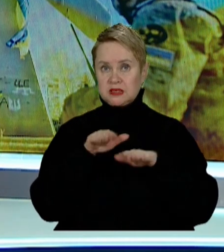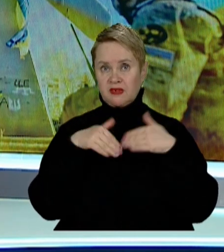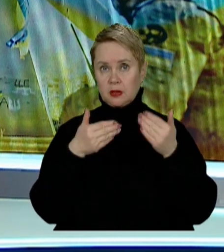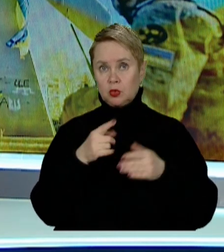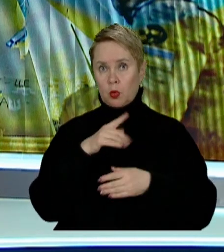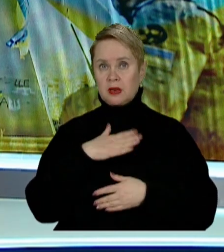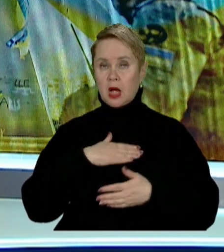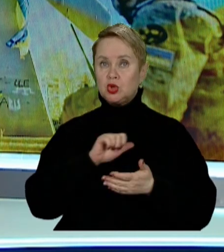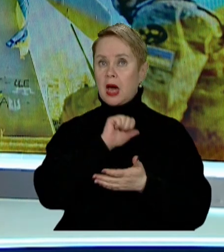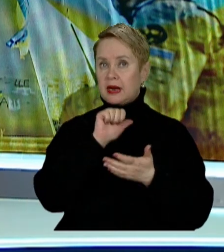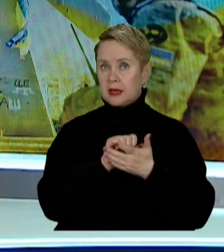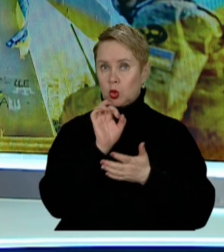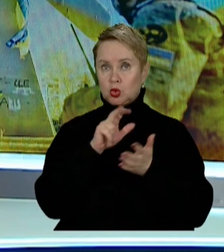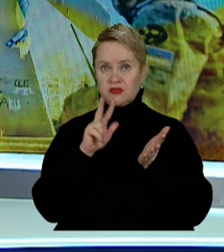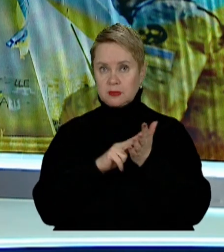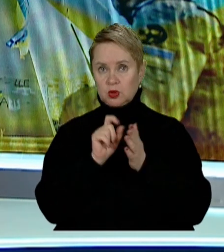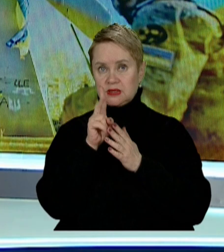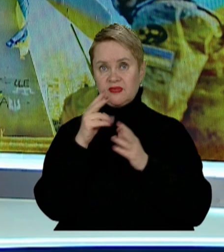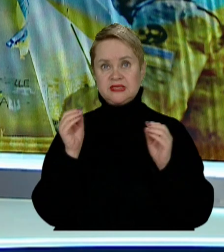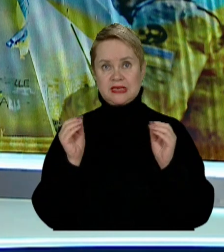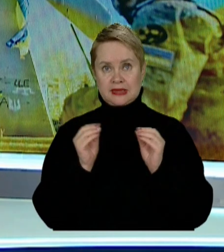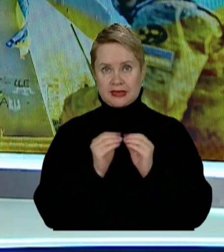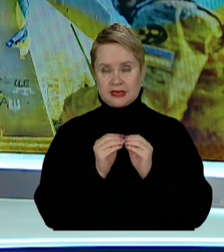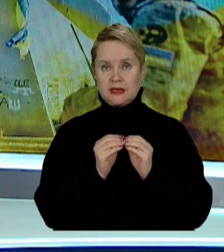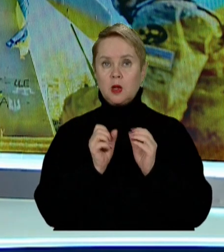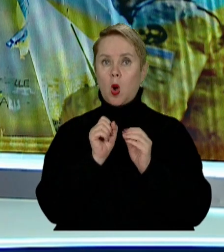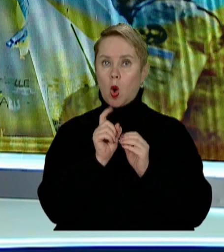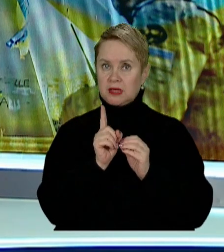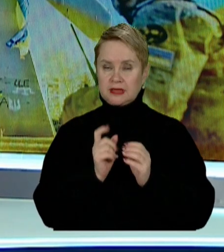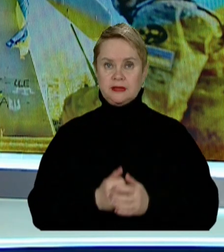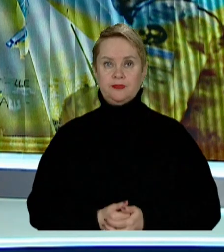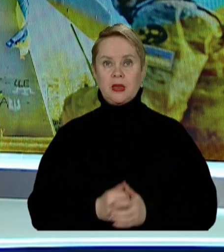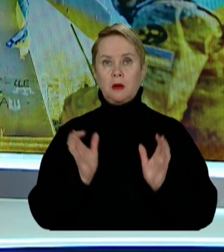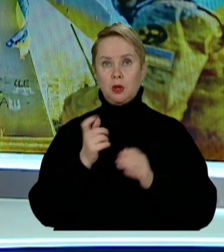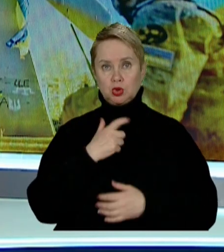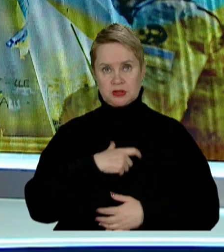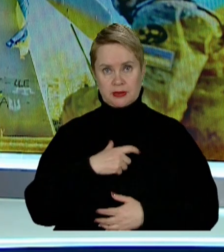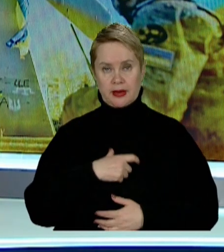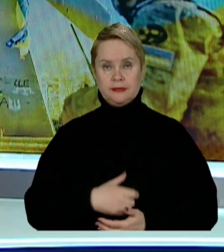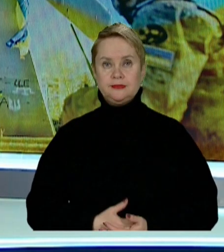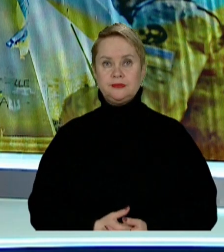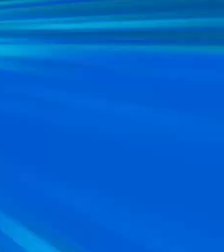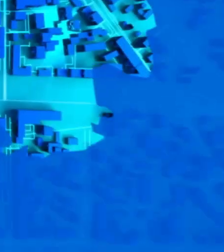звертайтесь на номер нашої редакції 098 11 210 11. Бережіть себе.